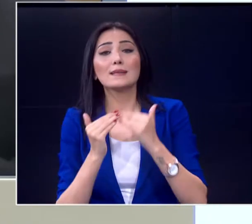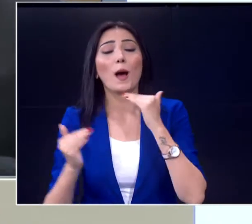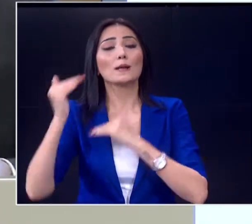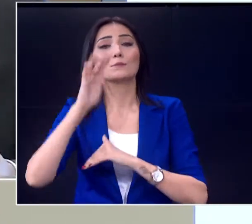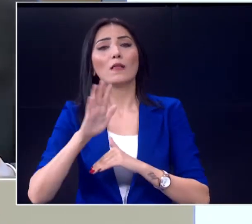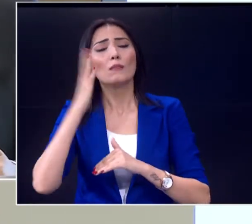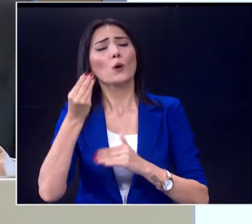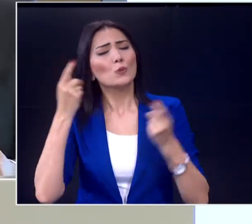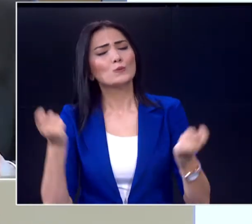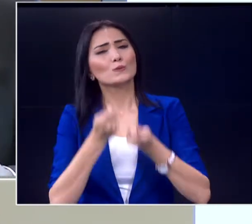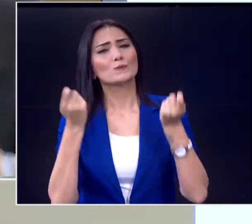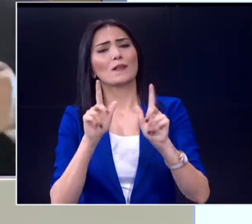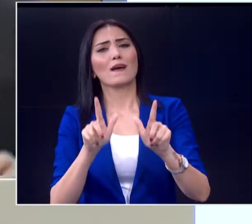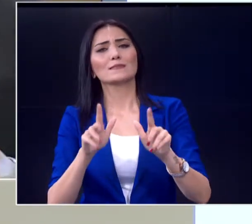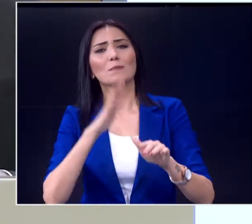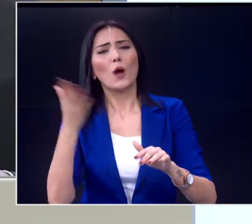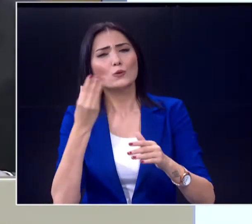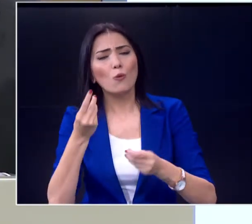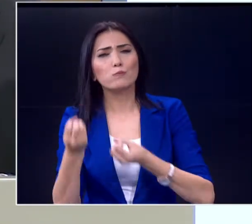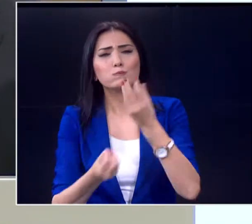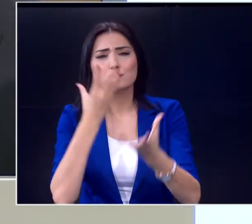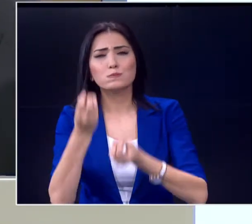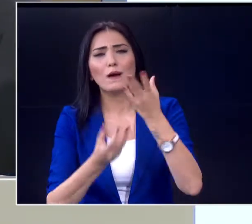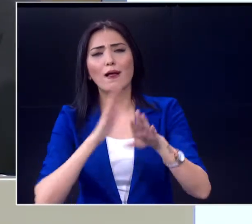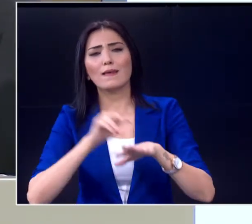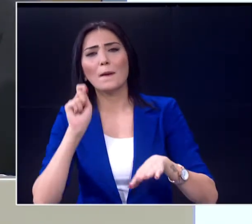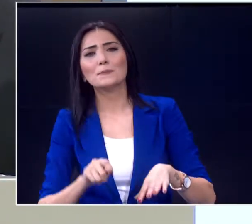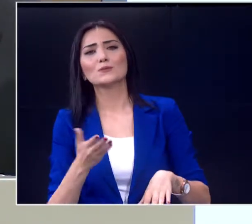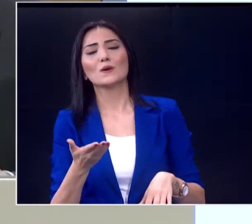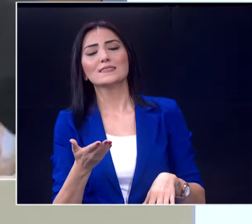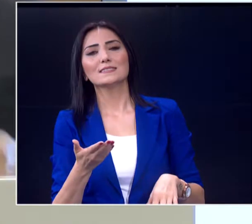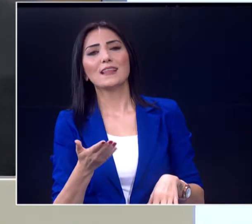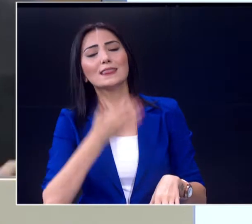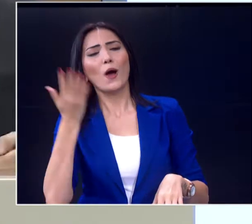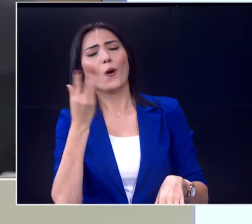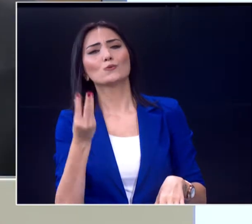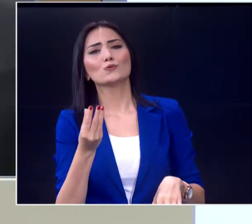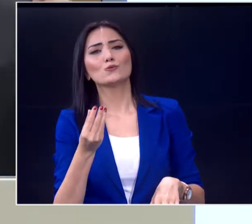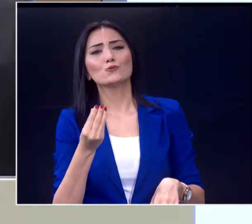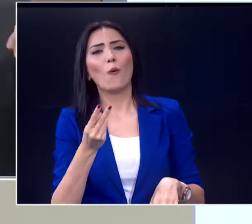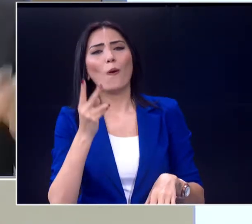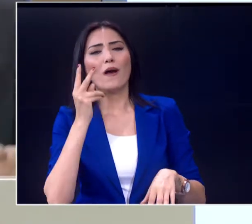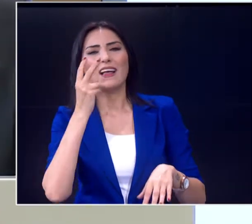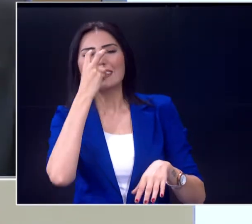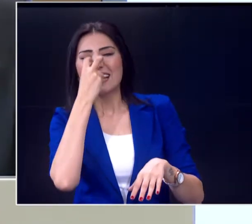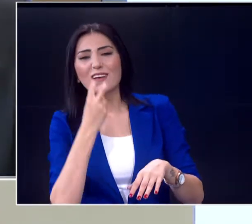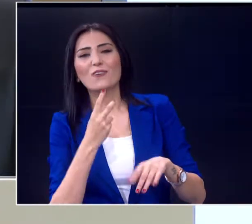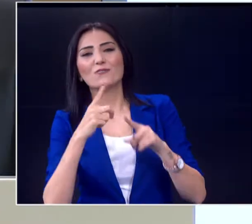arttıracağız? Daha çok çalışacağız. Daha çok üreteceğiz. Daha çok tasarruf